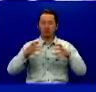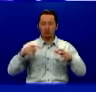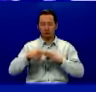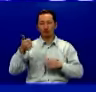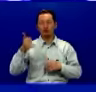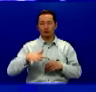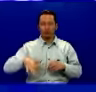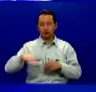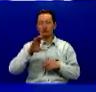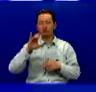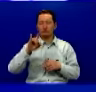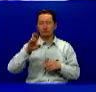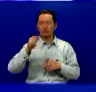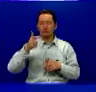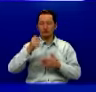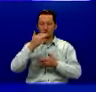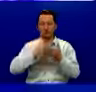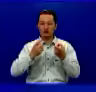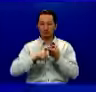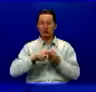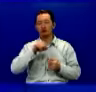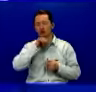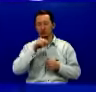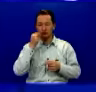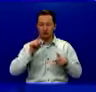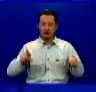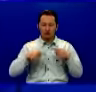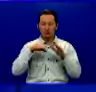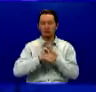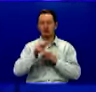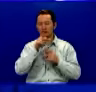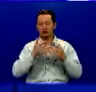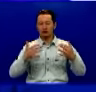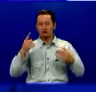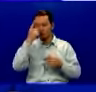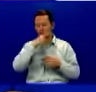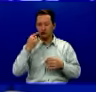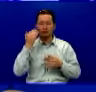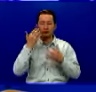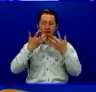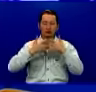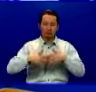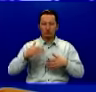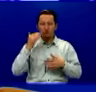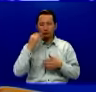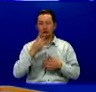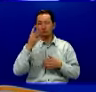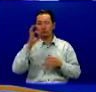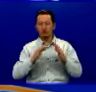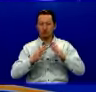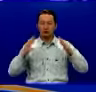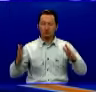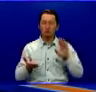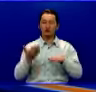тұр. Оған сыбаға бағдарламасы да септігін тигізіп отыр. Аймақта төрт түлік тұяғы жылына орта есеппен алғанда 4% өсіп жатыр.